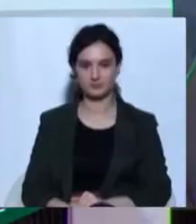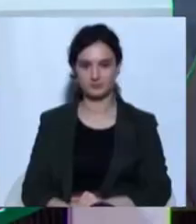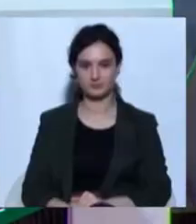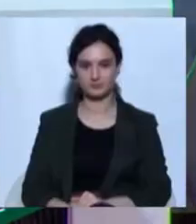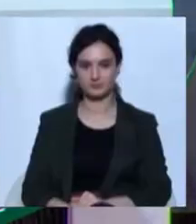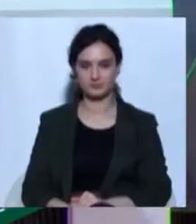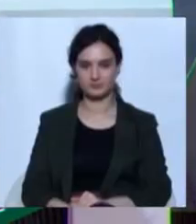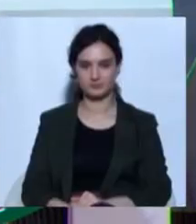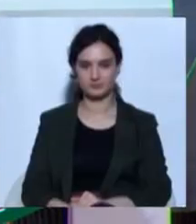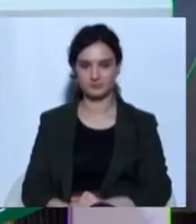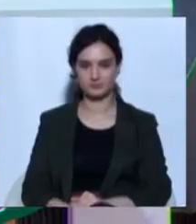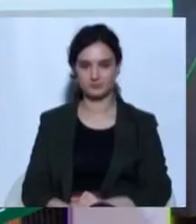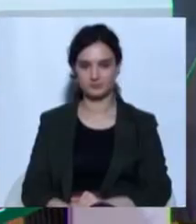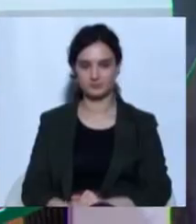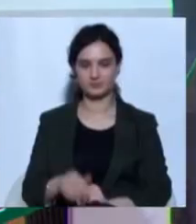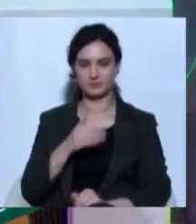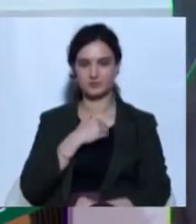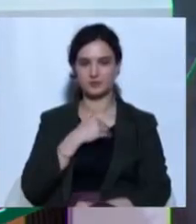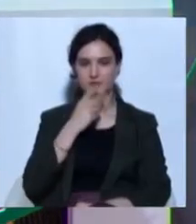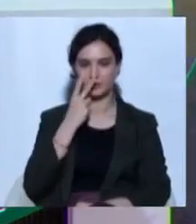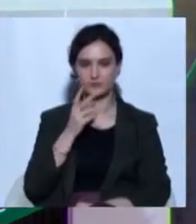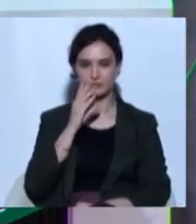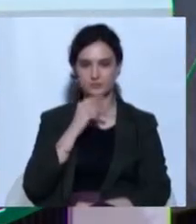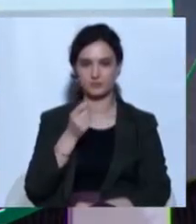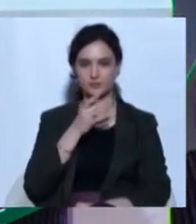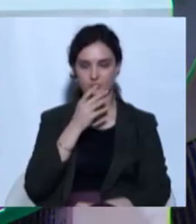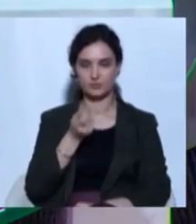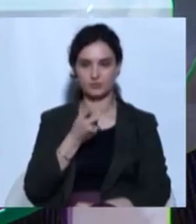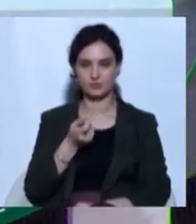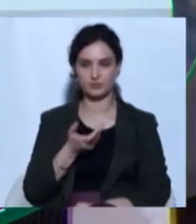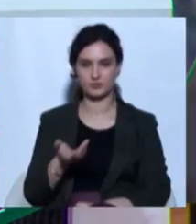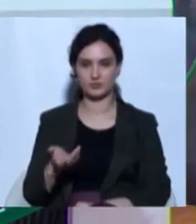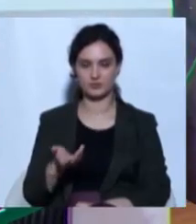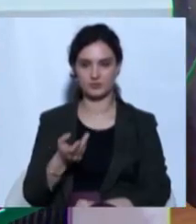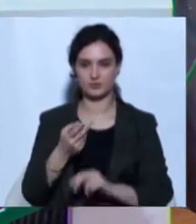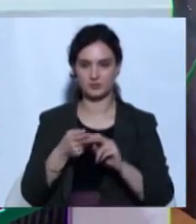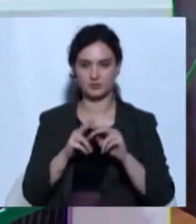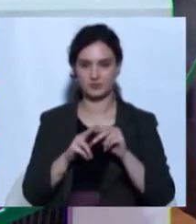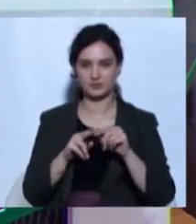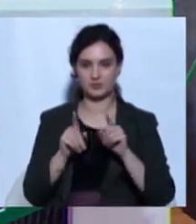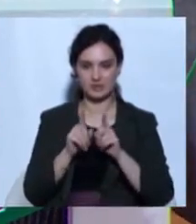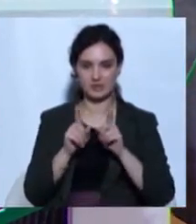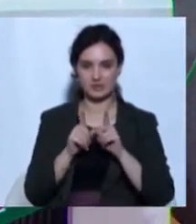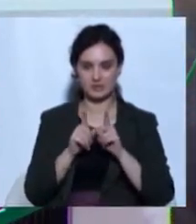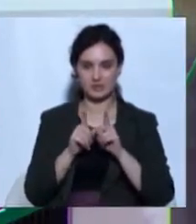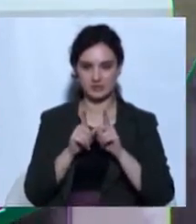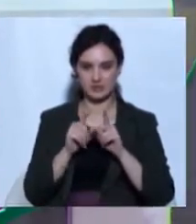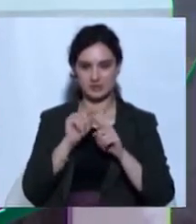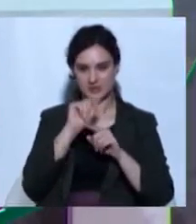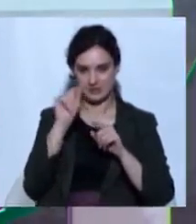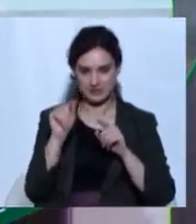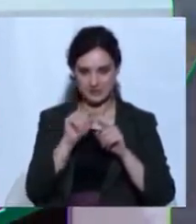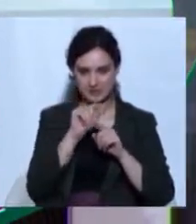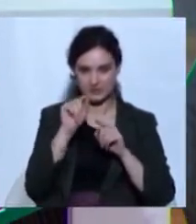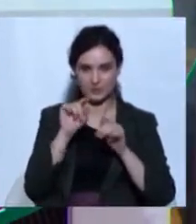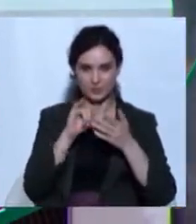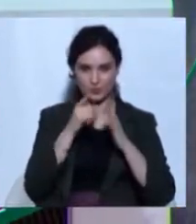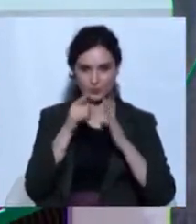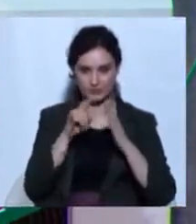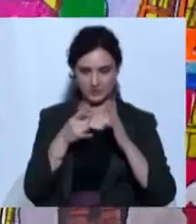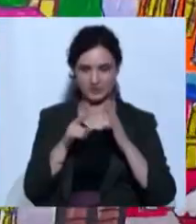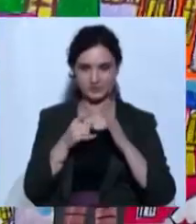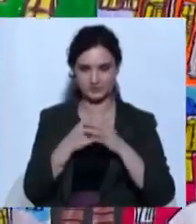როგორ მინდა ბევრი რამე გაჩვენოთ და დრო რა ცოტა. მოკეთ აი ესე მიდევს ესეთი ოთხკუთხედი,